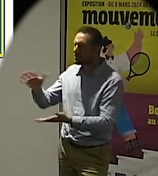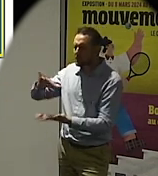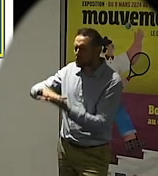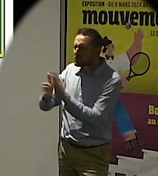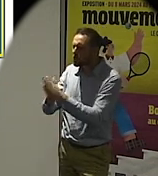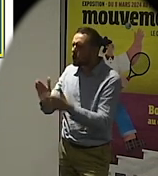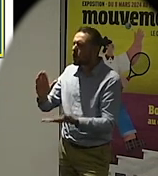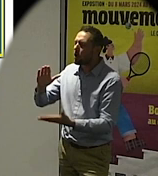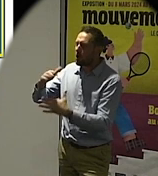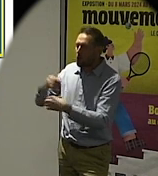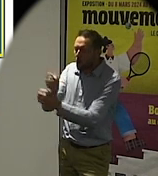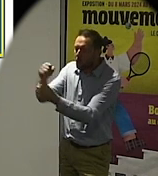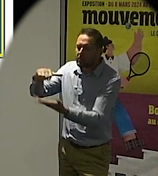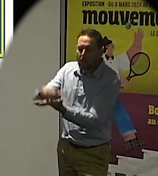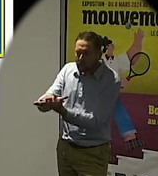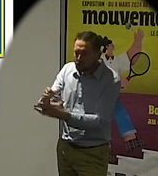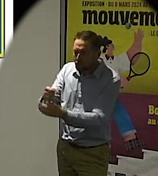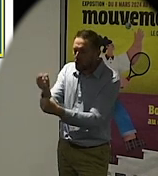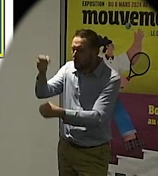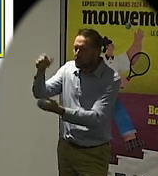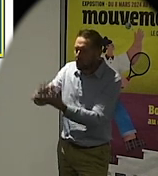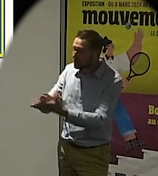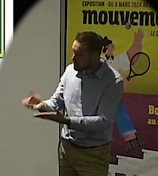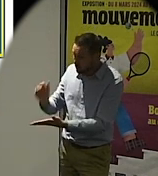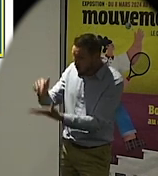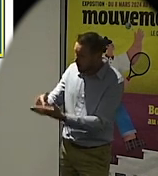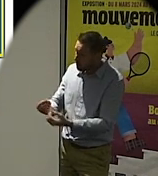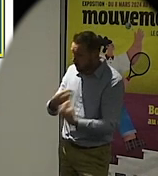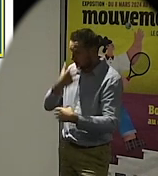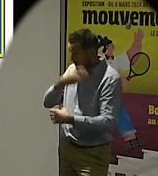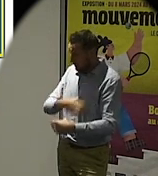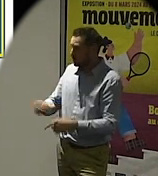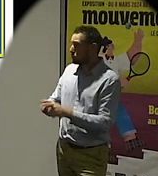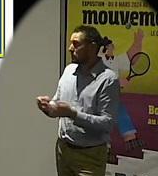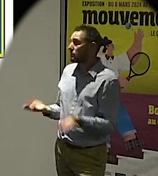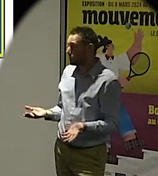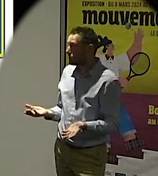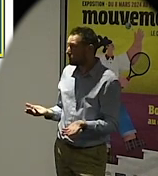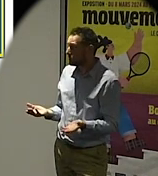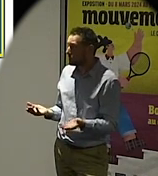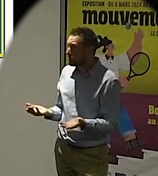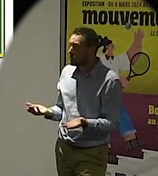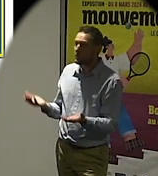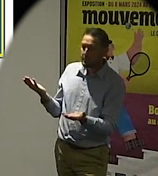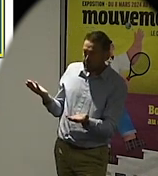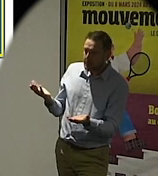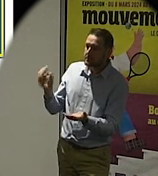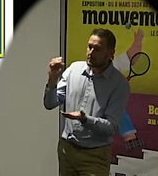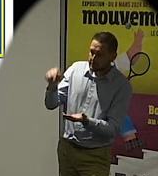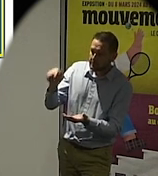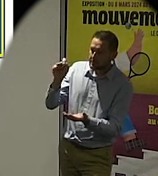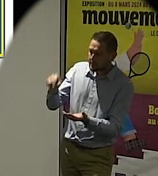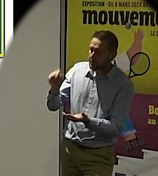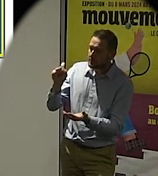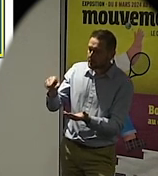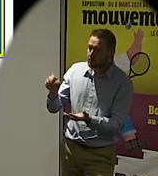peut considérer comme enrichi. Et avec la Villa Santé également, ça fait partie des deux endroits qu'on a récemment